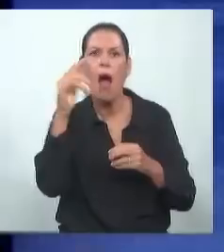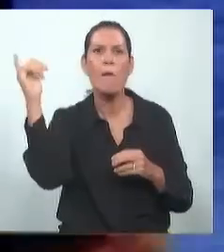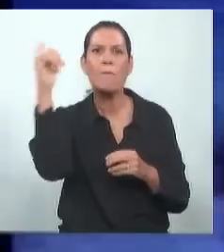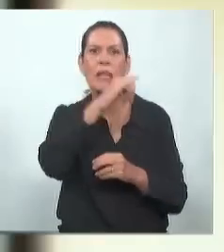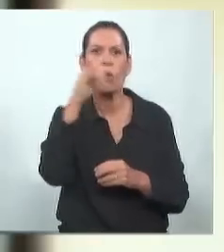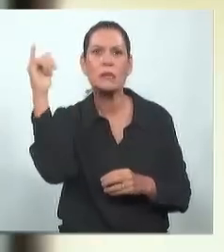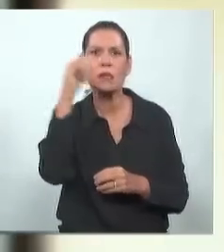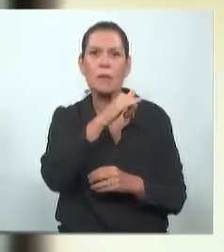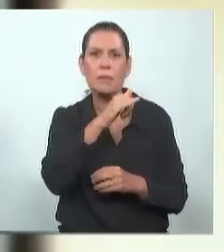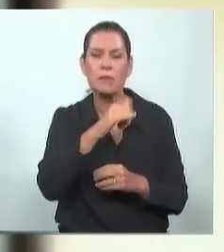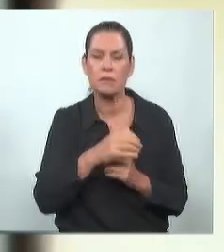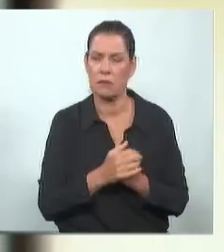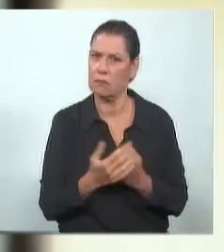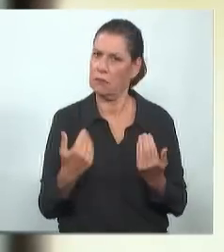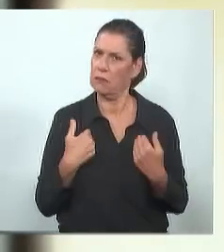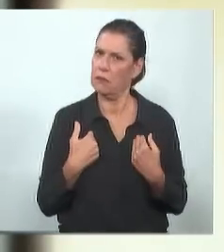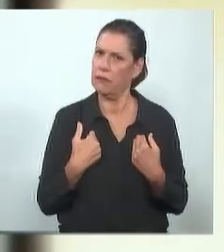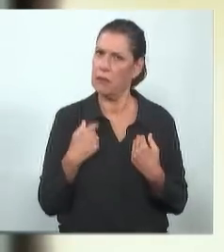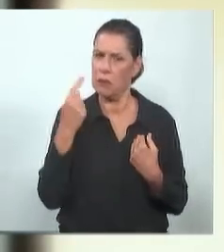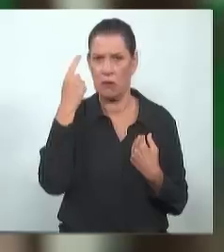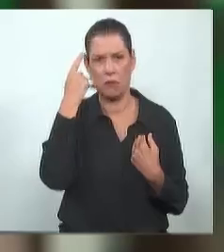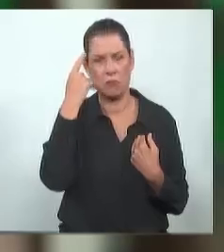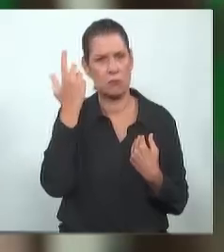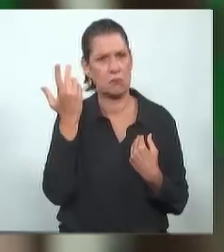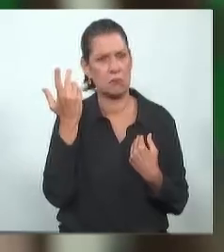לא ייתכן שאני רואה משהו שאני לא יודע עליו.